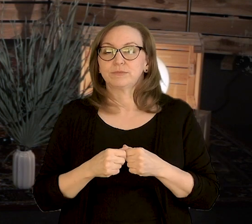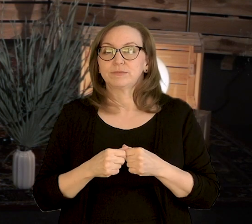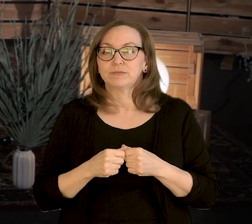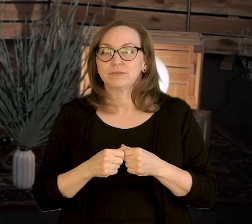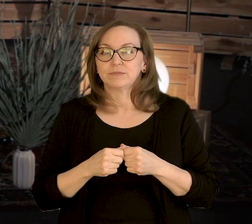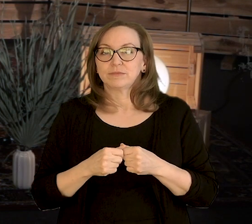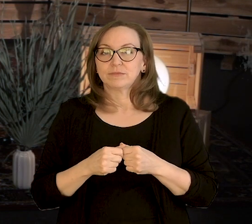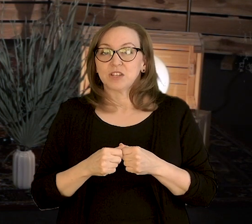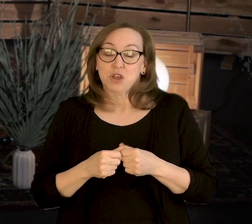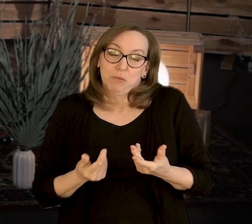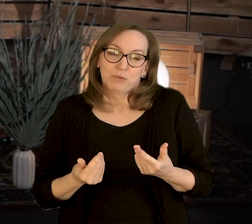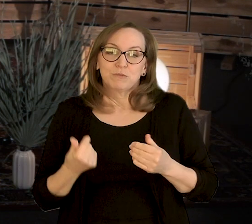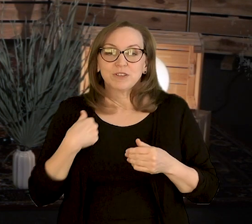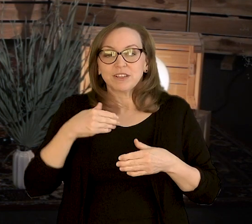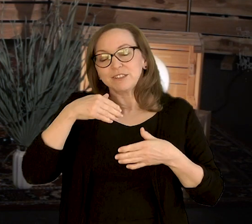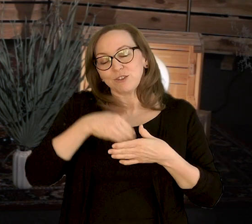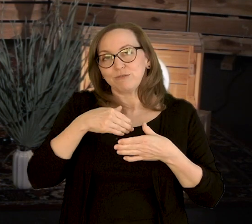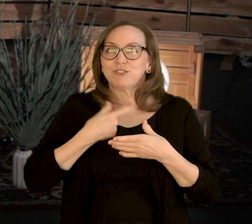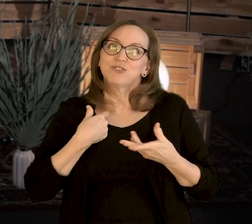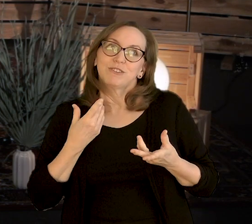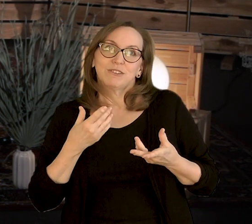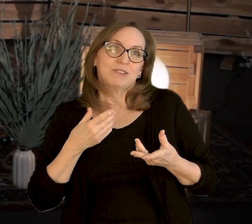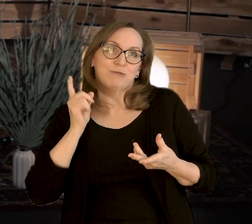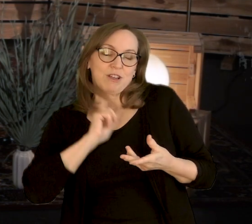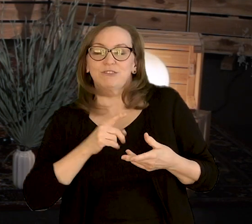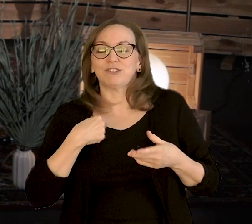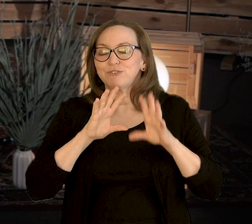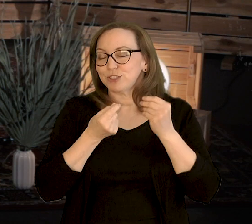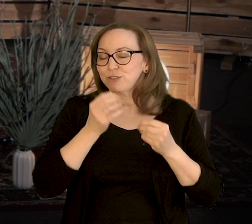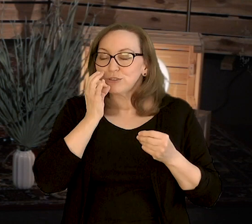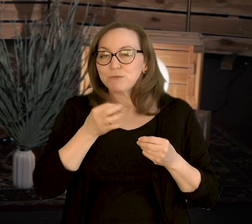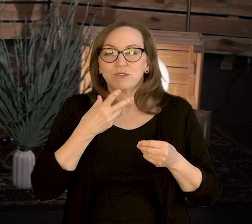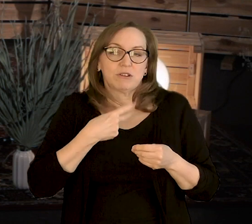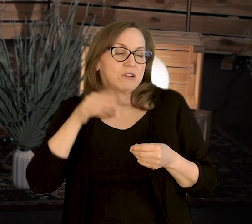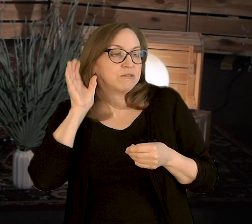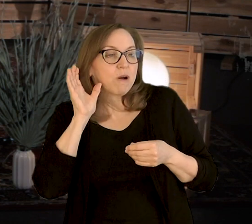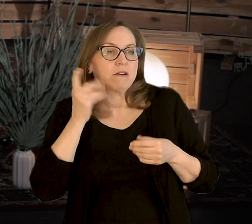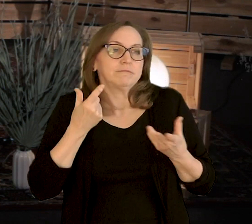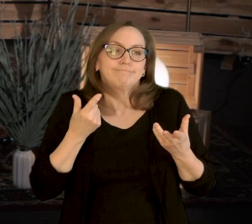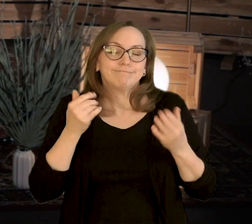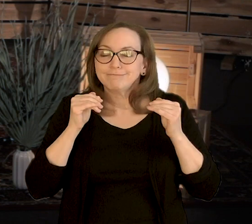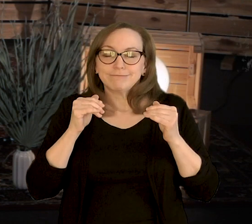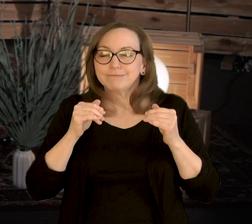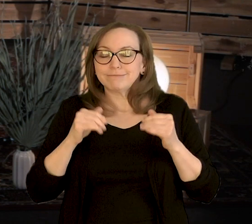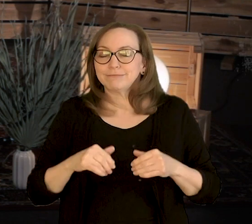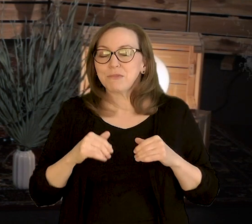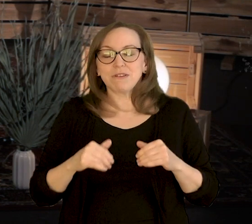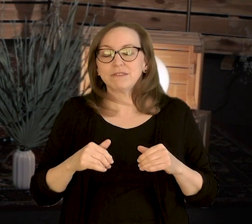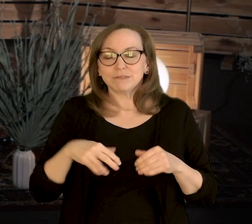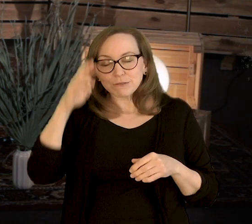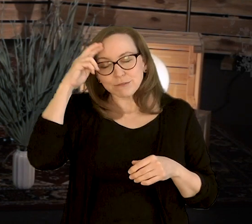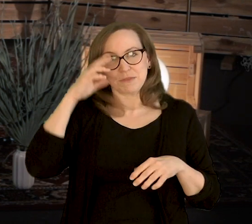zachować fason, udajesz, że nie słuchasz, że ci nie zależy. Naprawdę potrafię ciebie